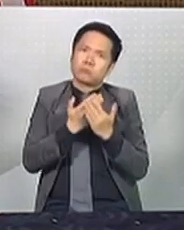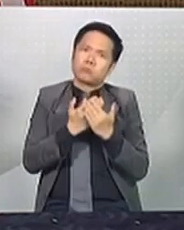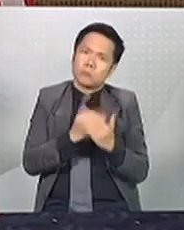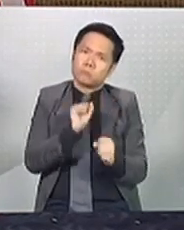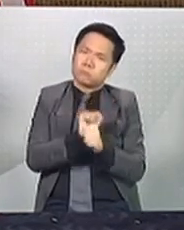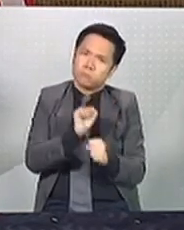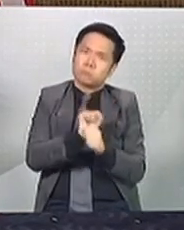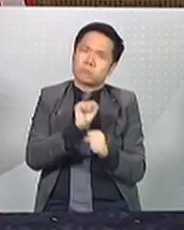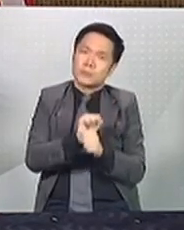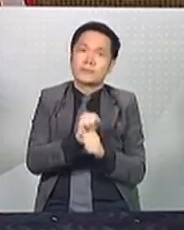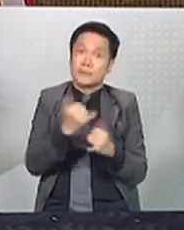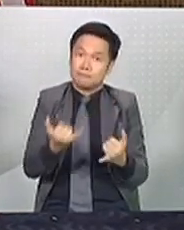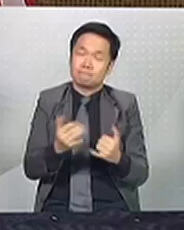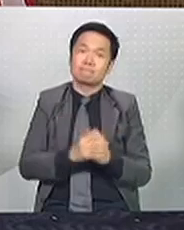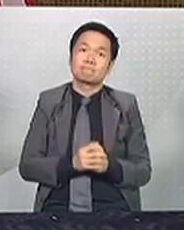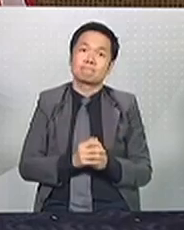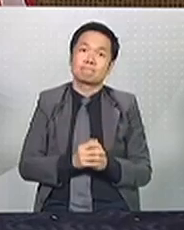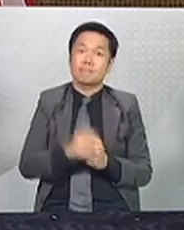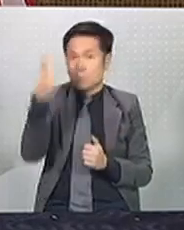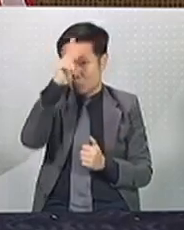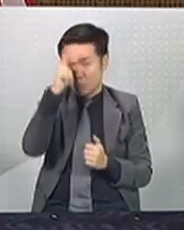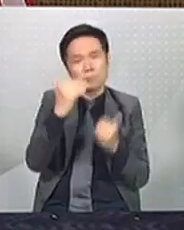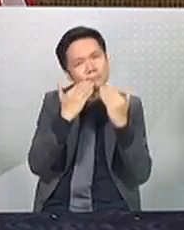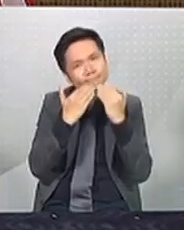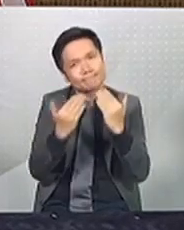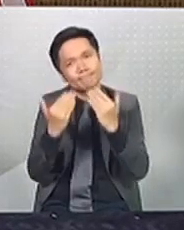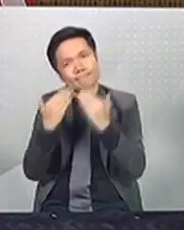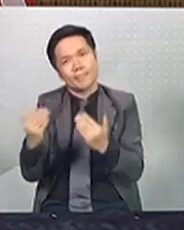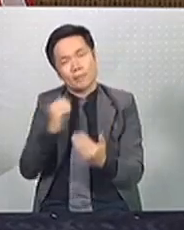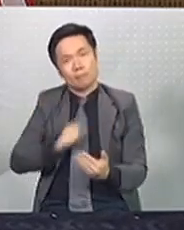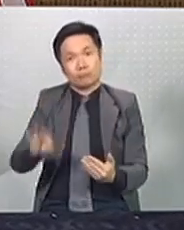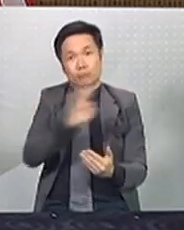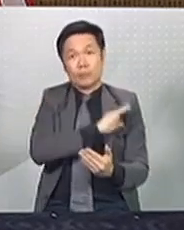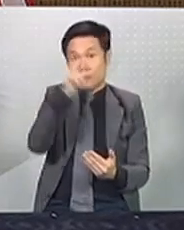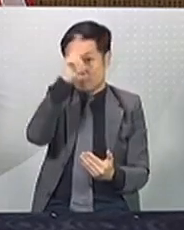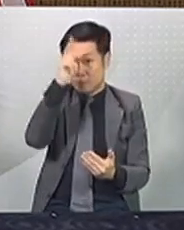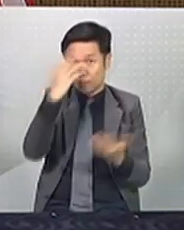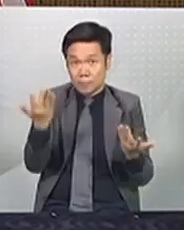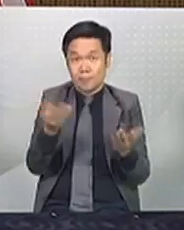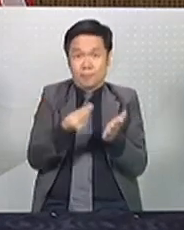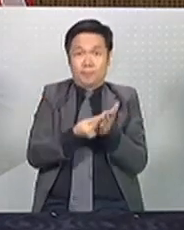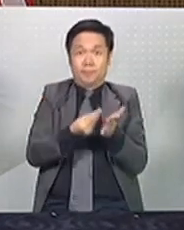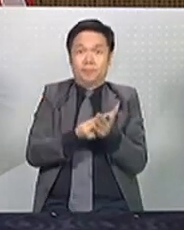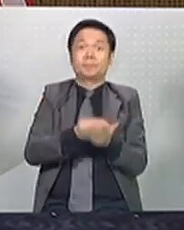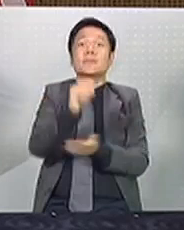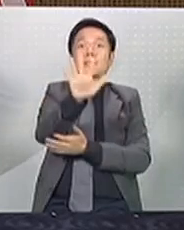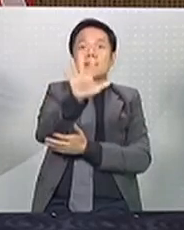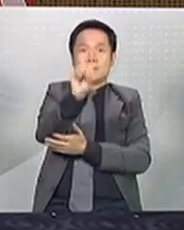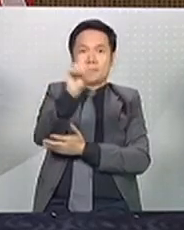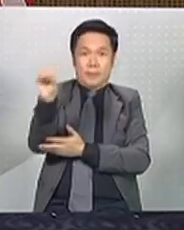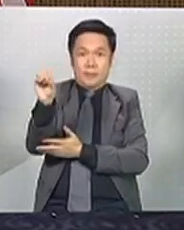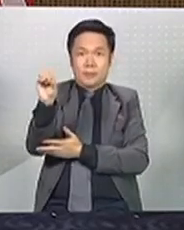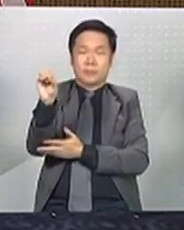kepada negara. Bagi menghargai sumbangan mereka, kerajaan akan memberikan bantuan tunai sebanyak